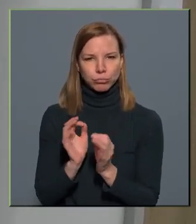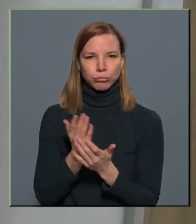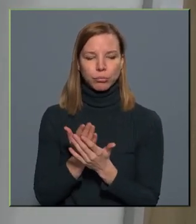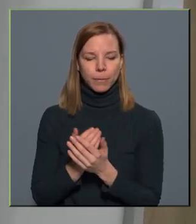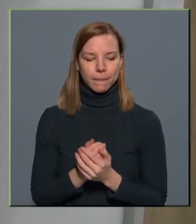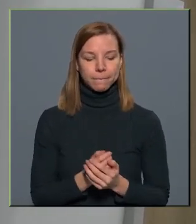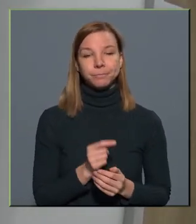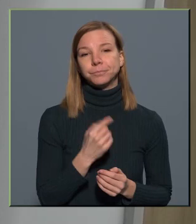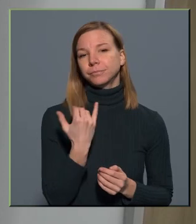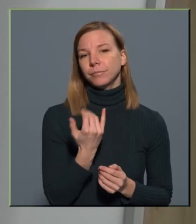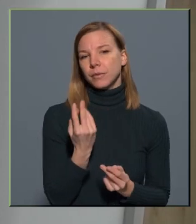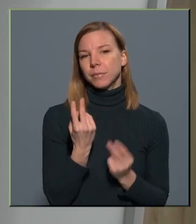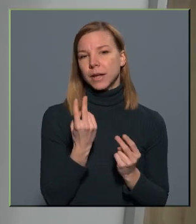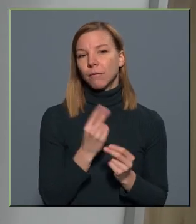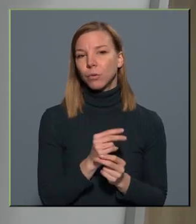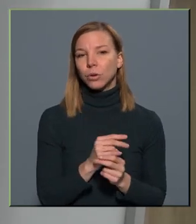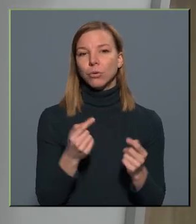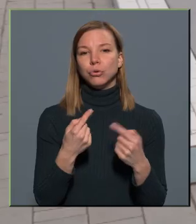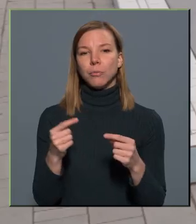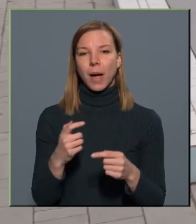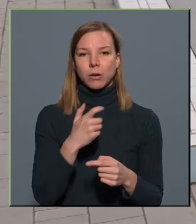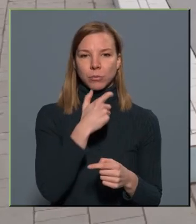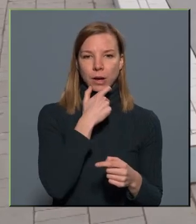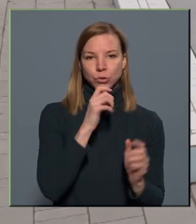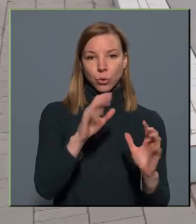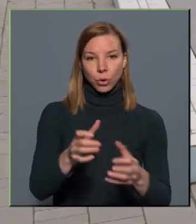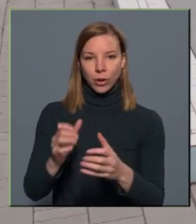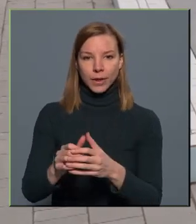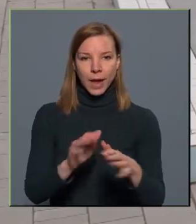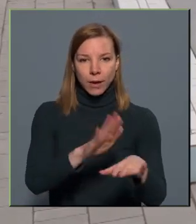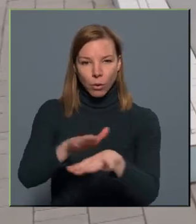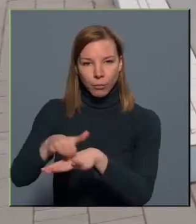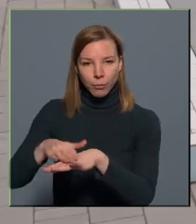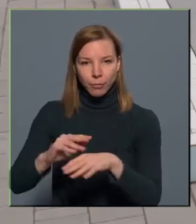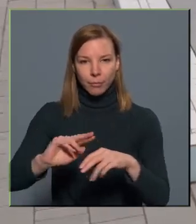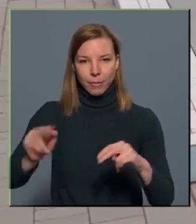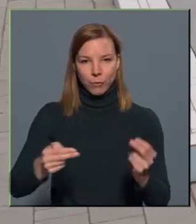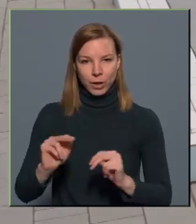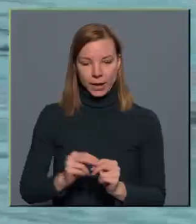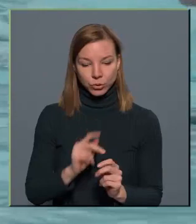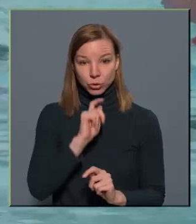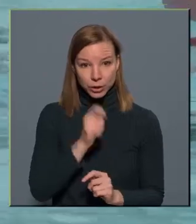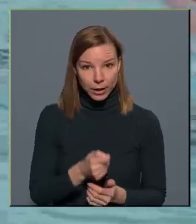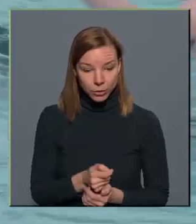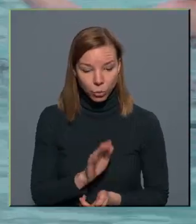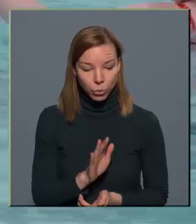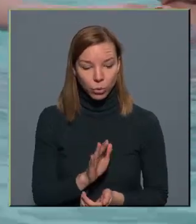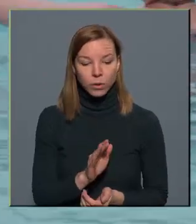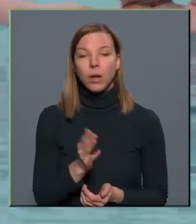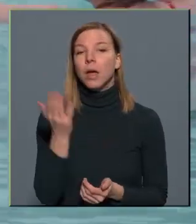hogy ma az különböző korosztályoknak a megszólítása sikerüljön. Mennyire sikerült ez az elmúlt években, és